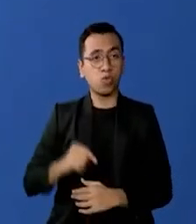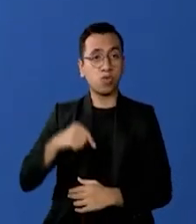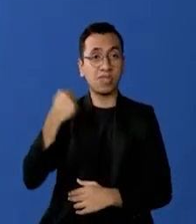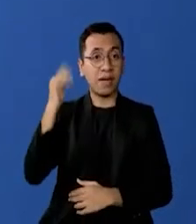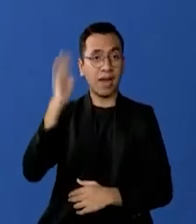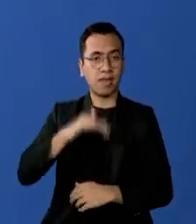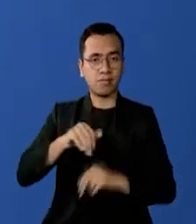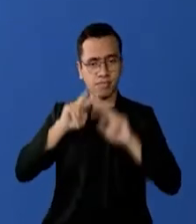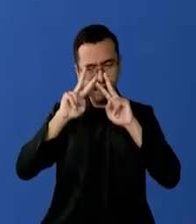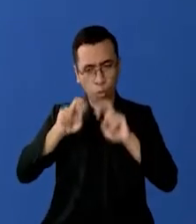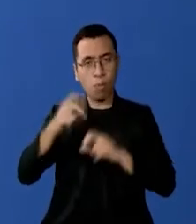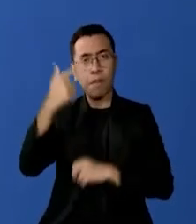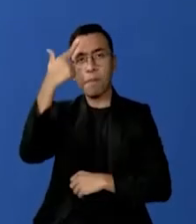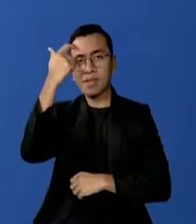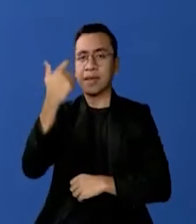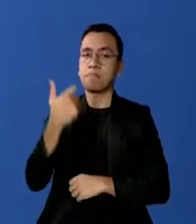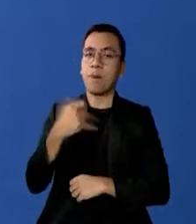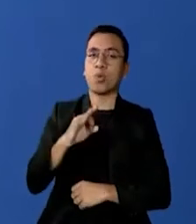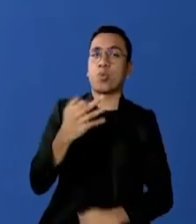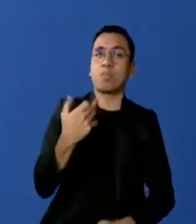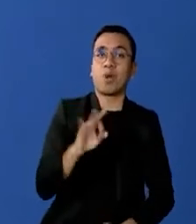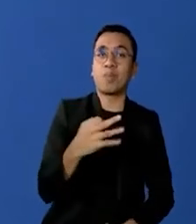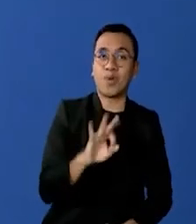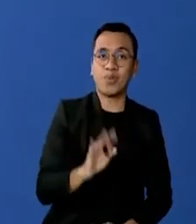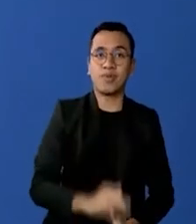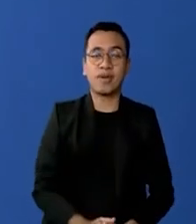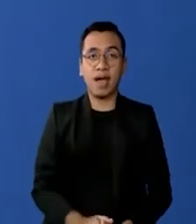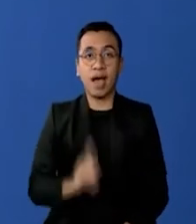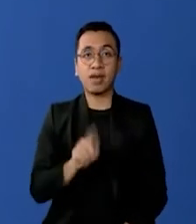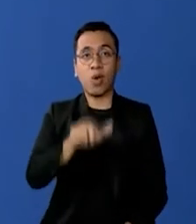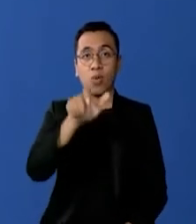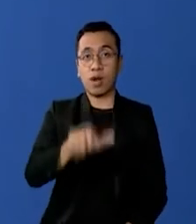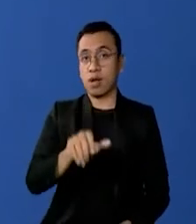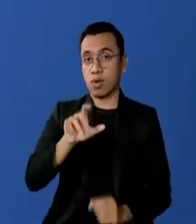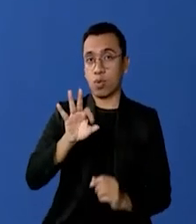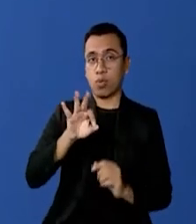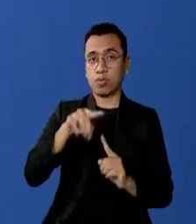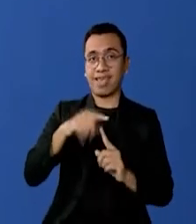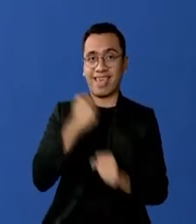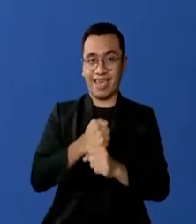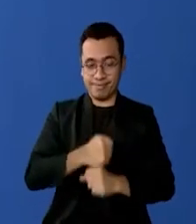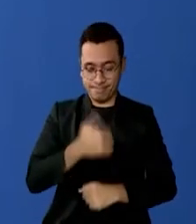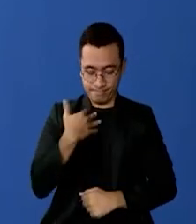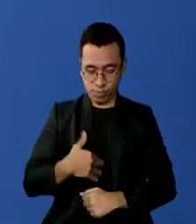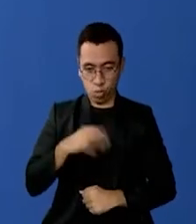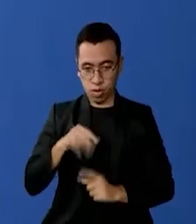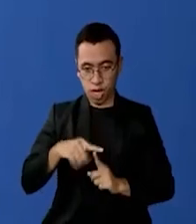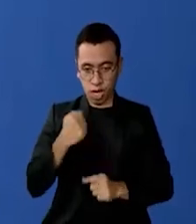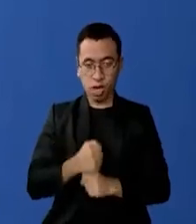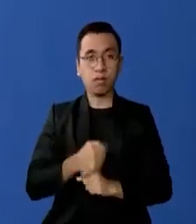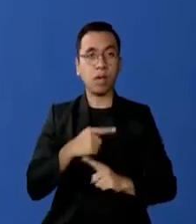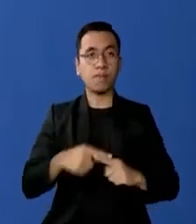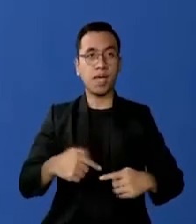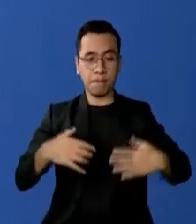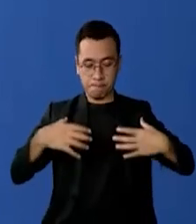dari coffee yaitu mereka yang tanpa gejala misalnya ternyata paru-parunya rusak